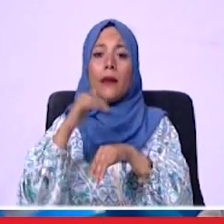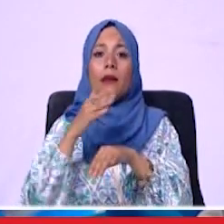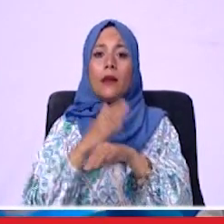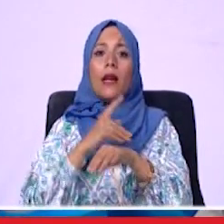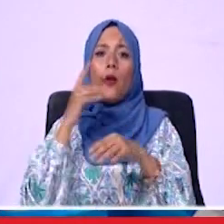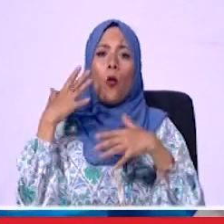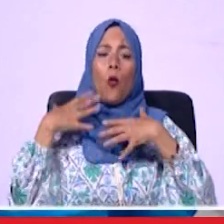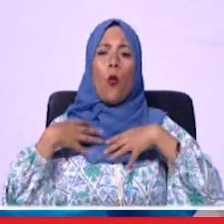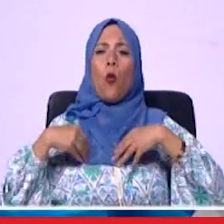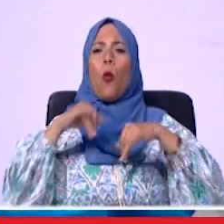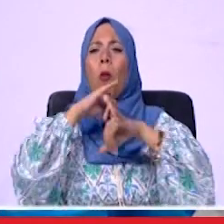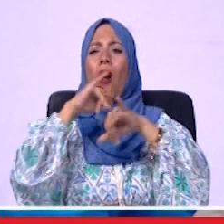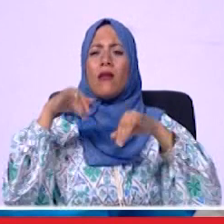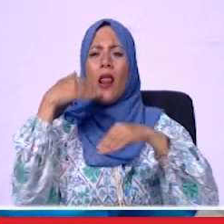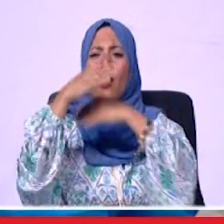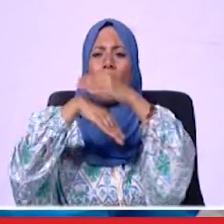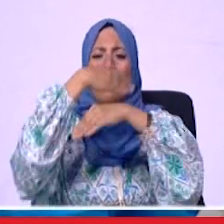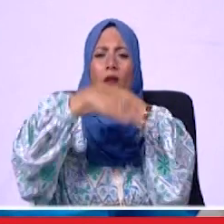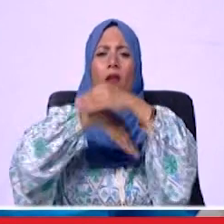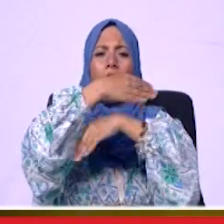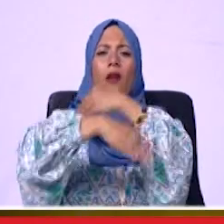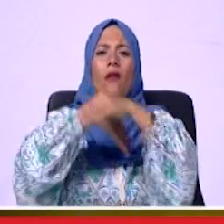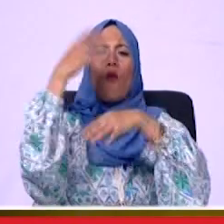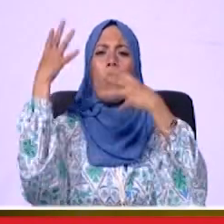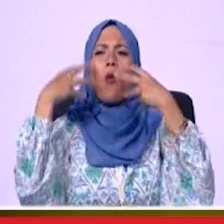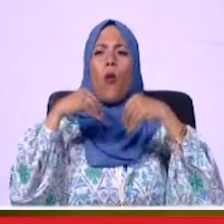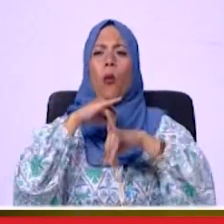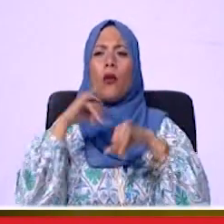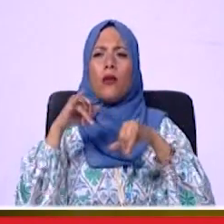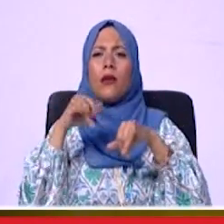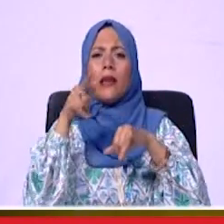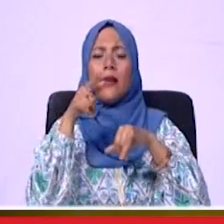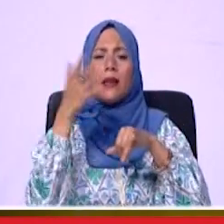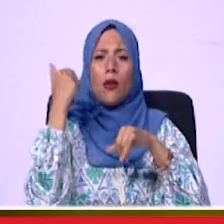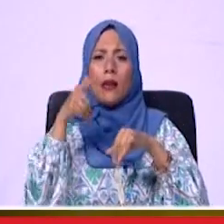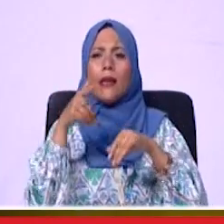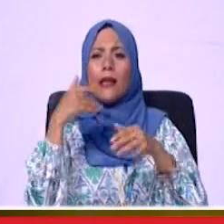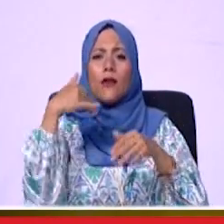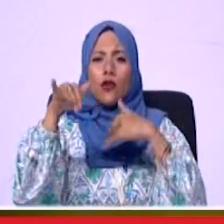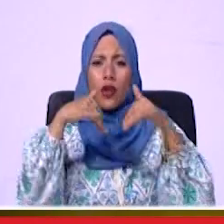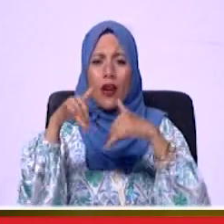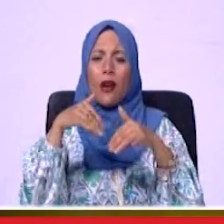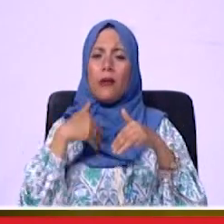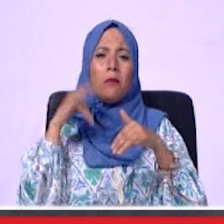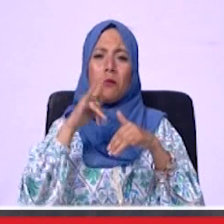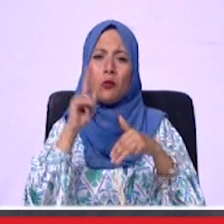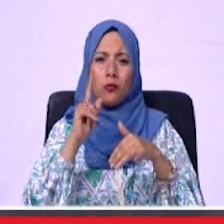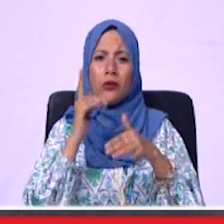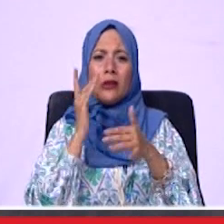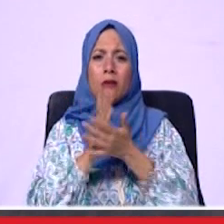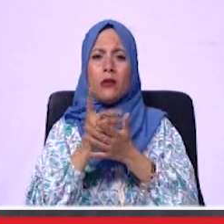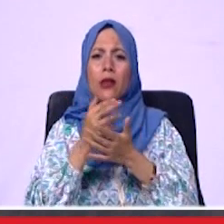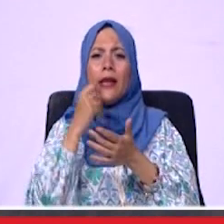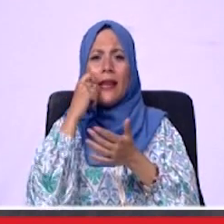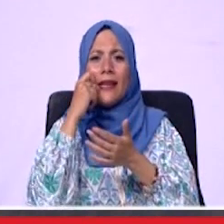ولفي لي جسمي وقعد يقول. أنت اللي فهمته أنك أنت مش بتقدر تنزل الشارع؟ لا والله، لو